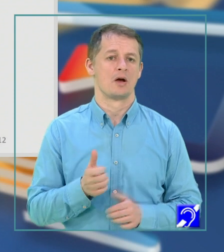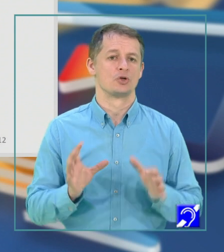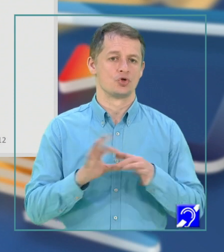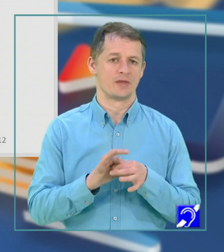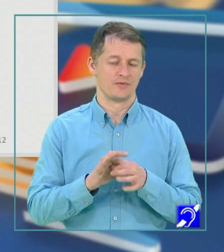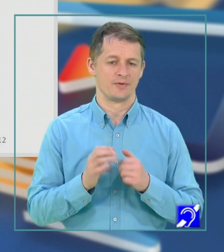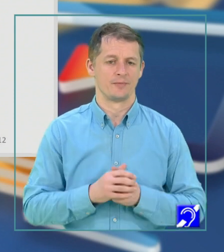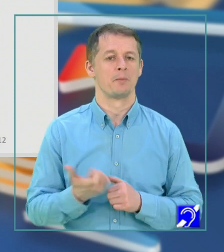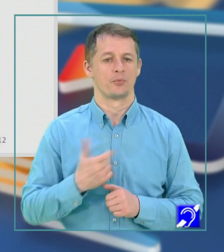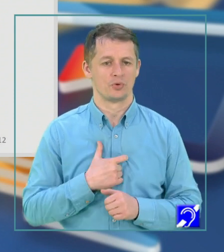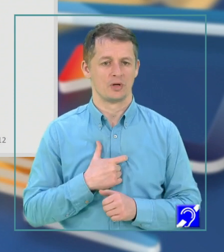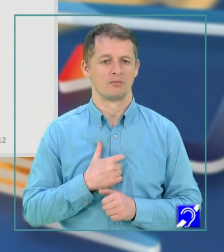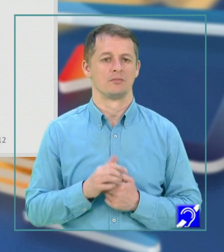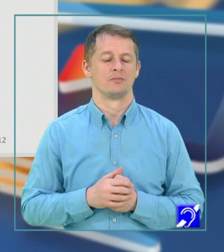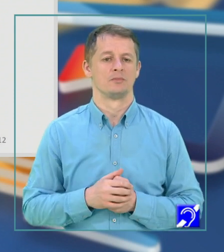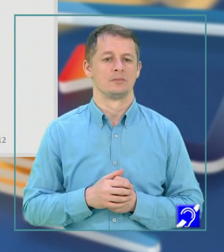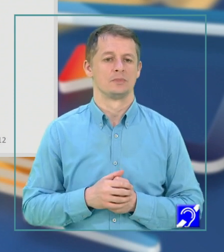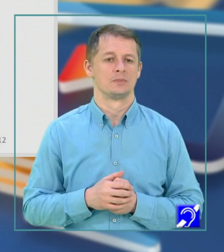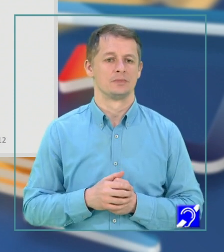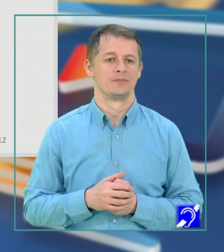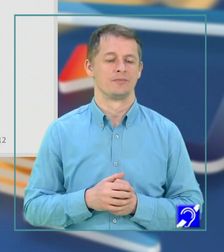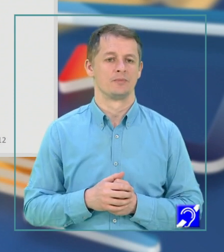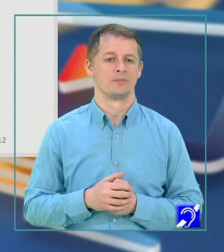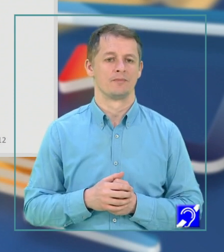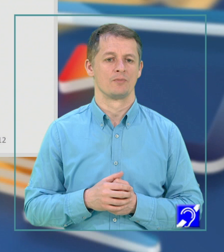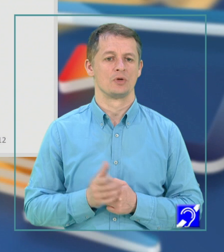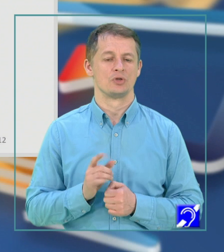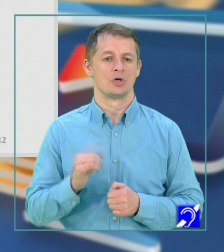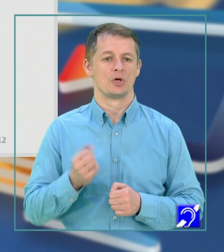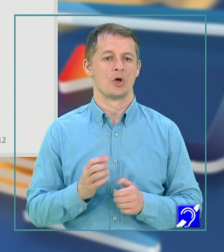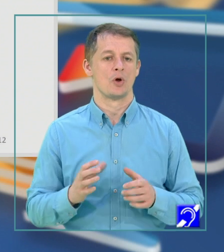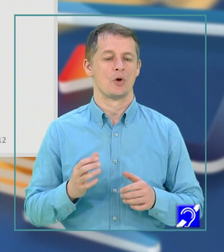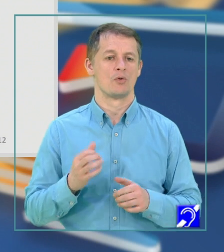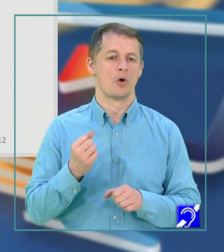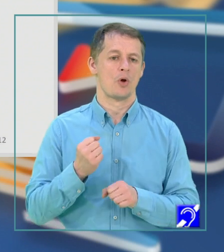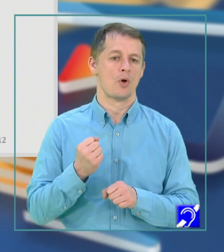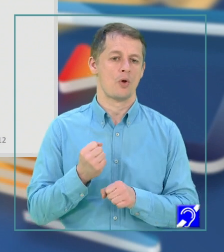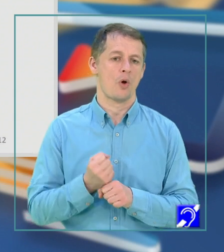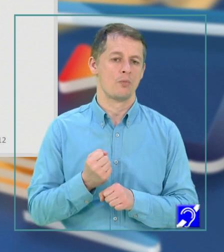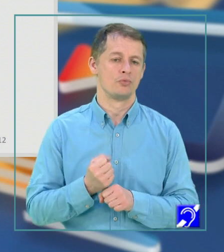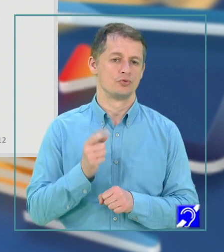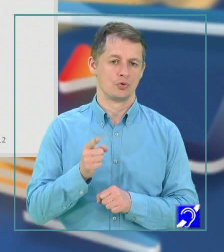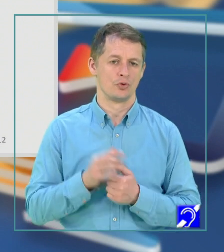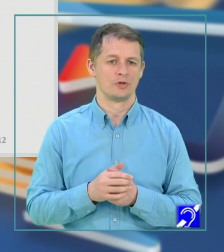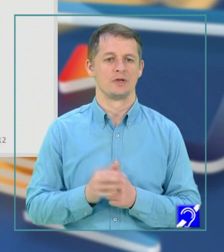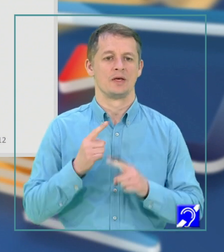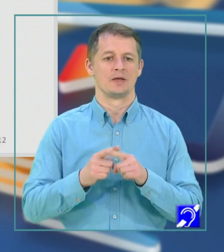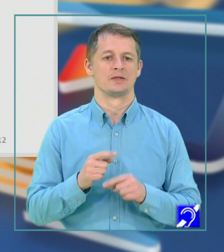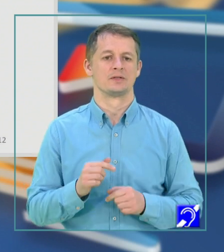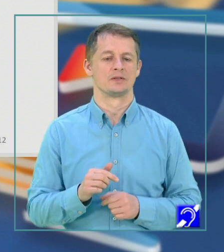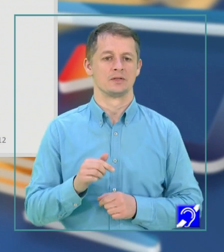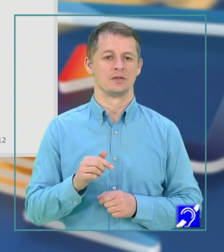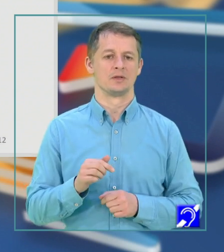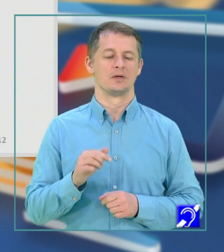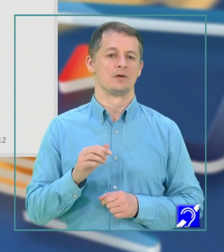asocia primele K elemente și compusul lor se va compune mai departe cu XK plus 1. În acest